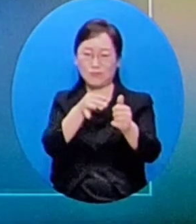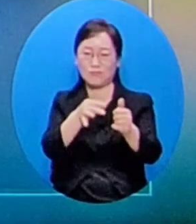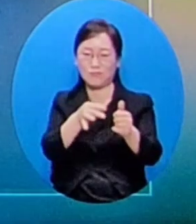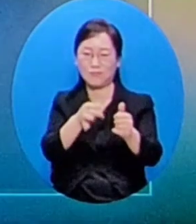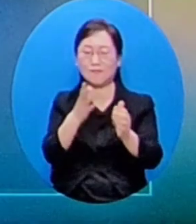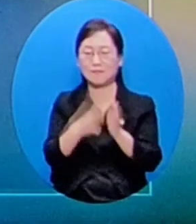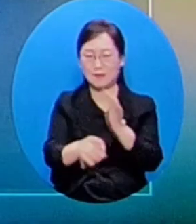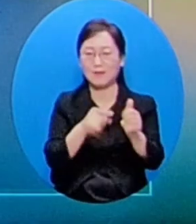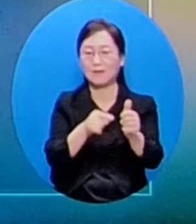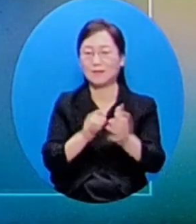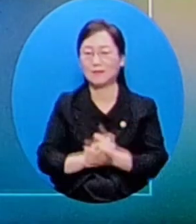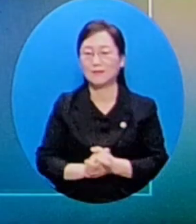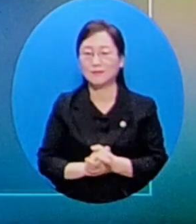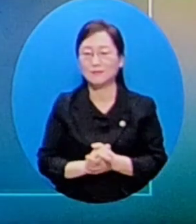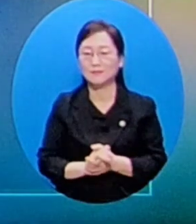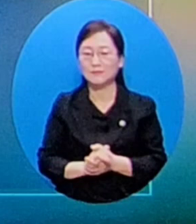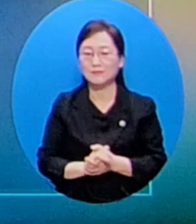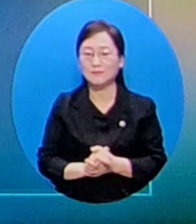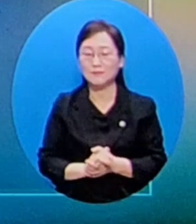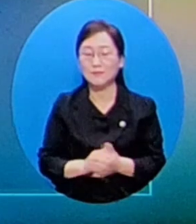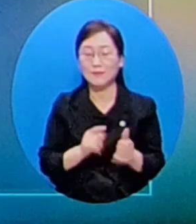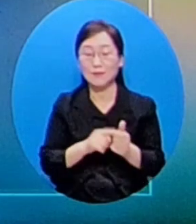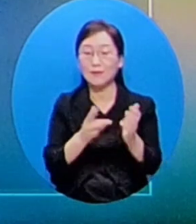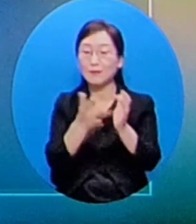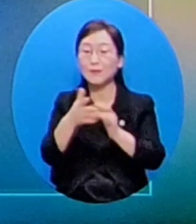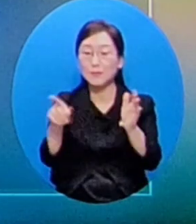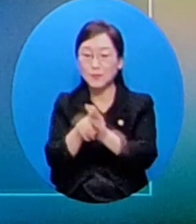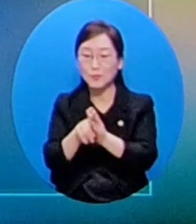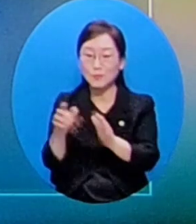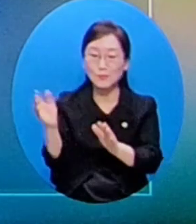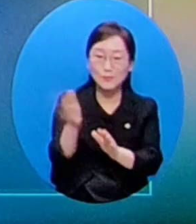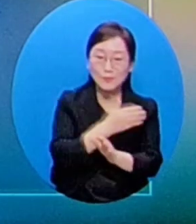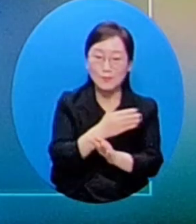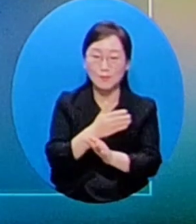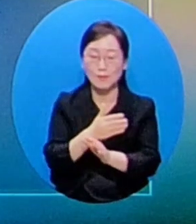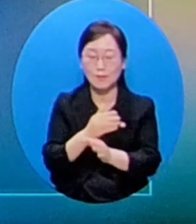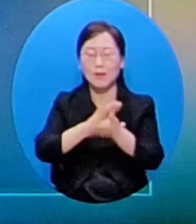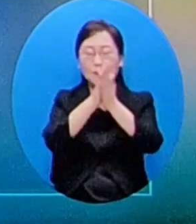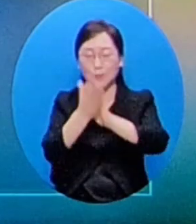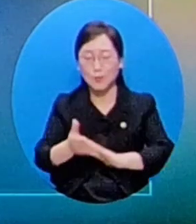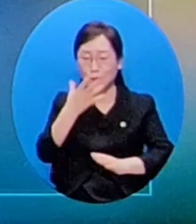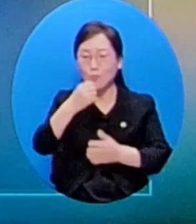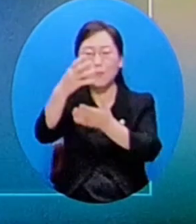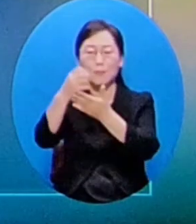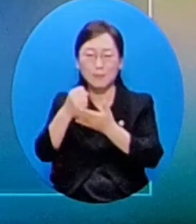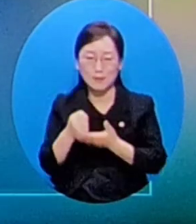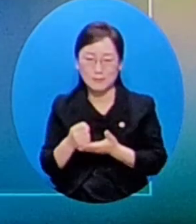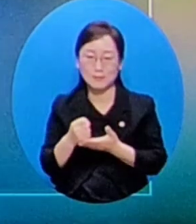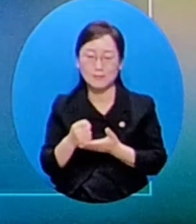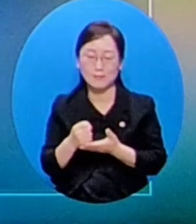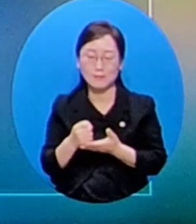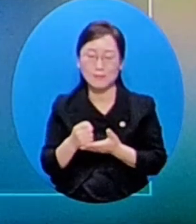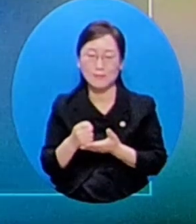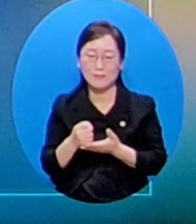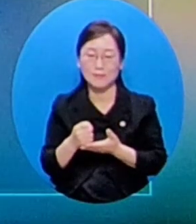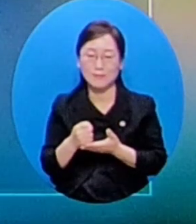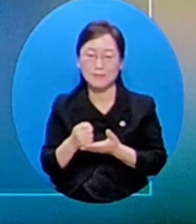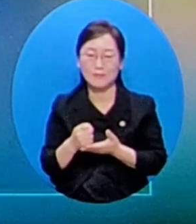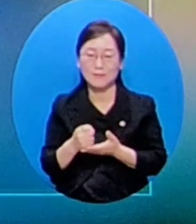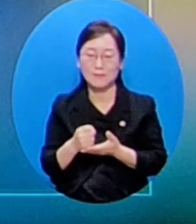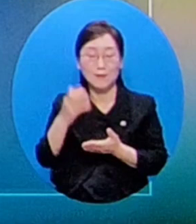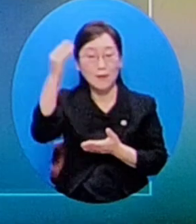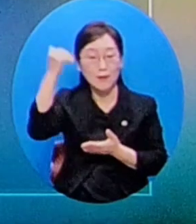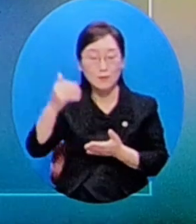깡패로 살았던 분인데 예수 믿고 운명이 바뀌어져서 복받은 날 살았고